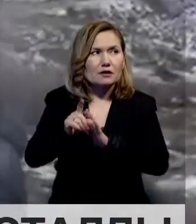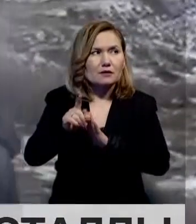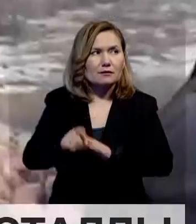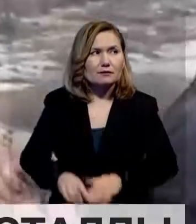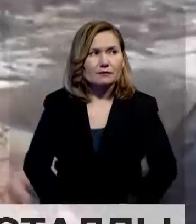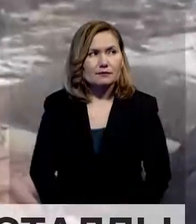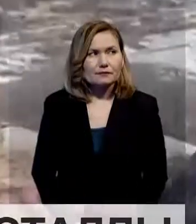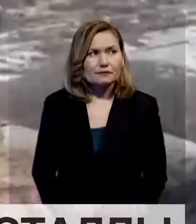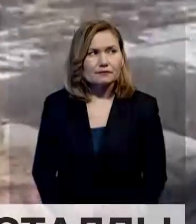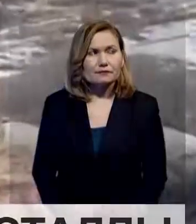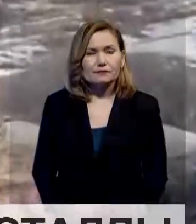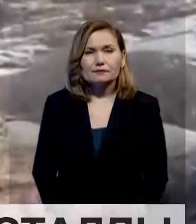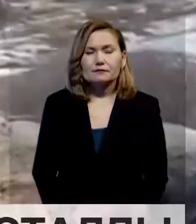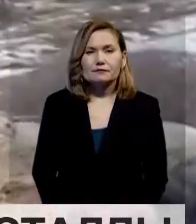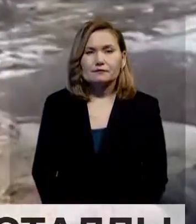жүріп жатыр.